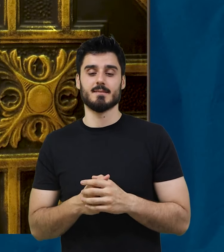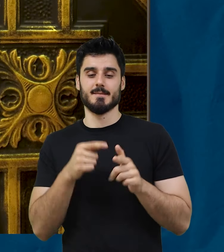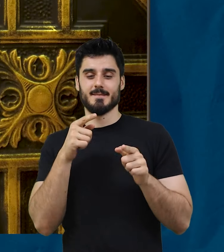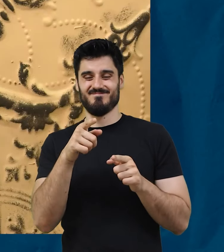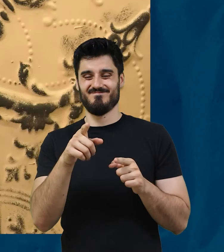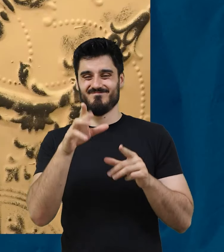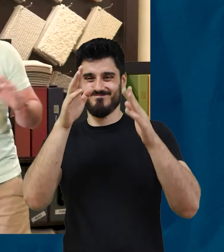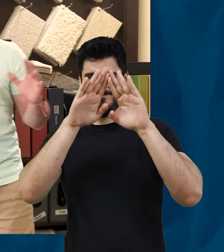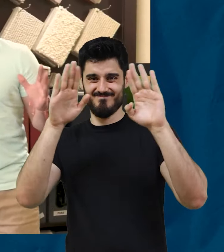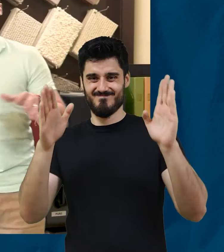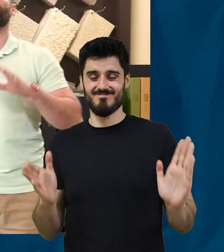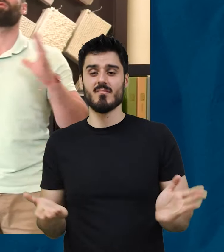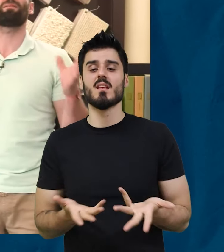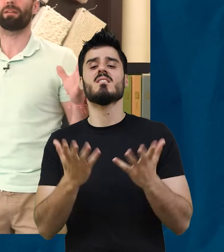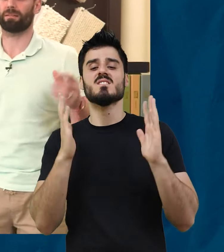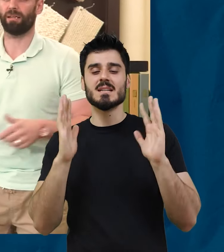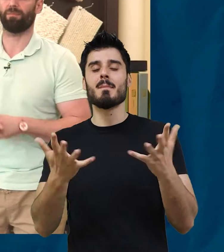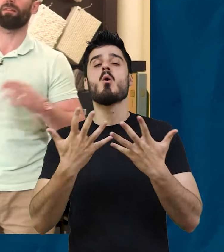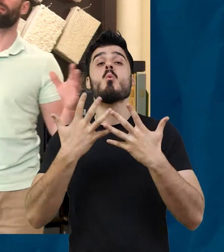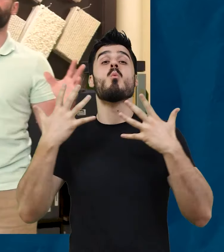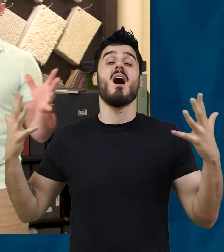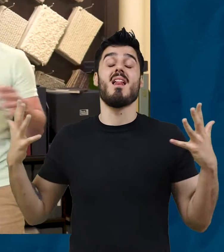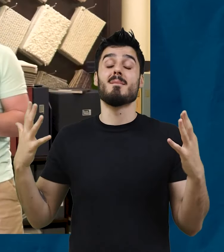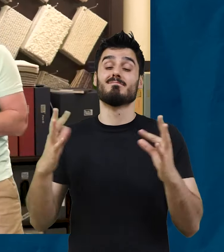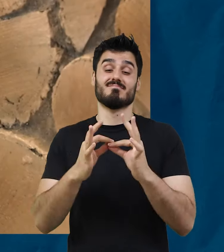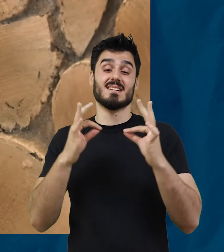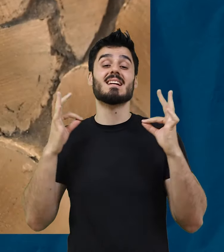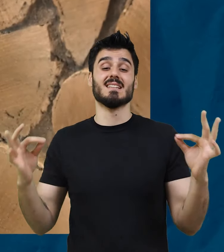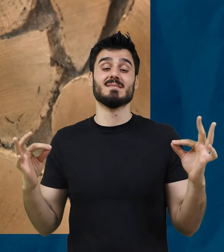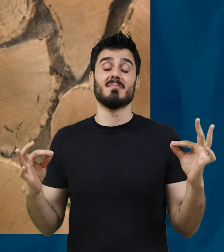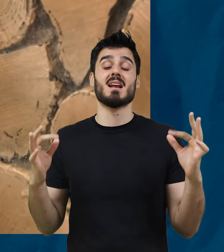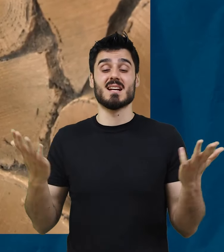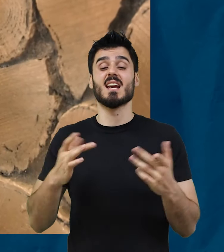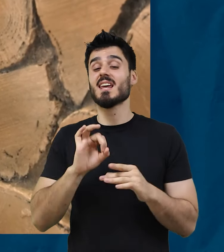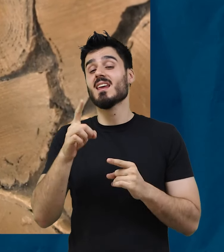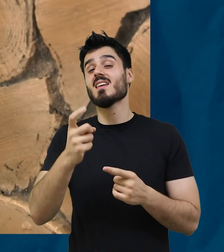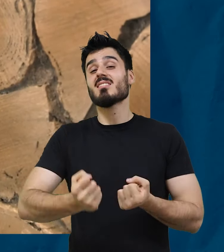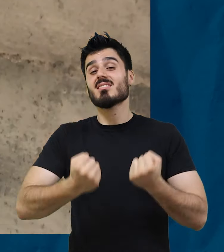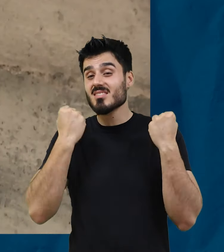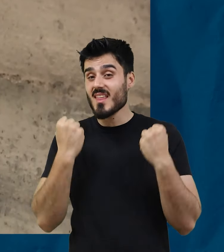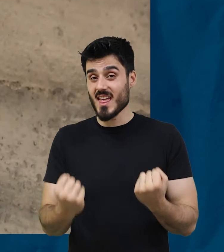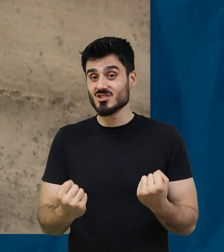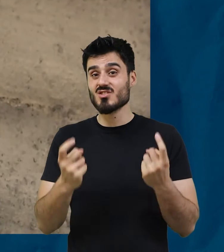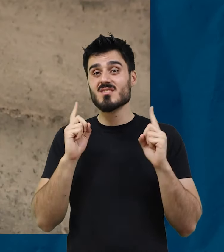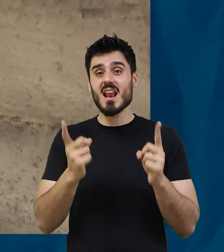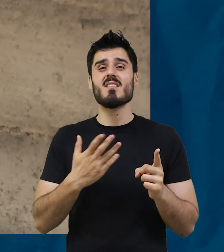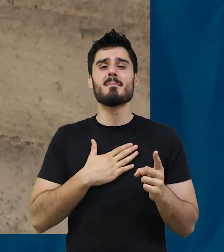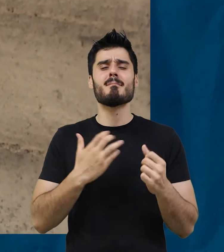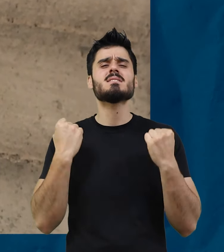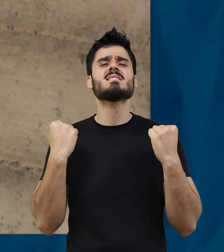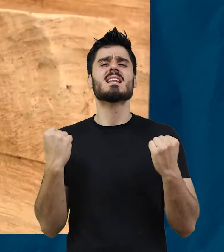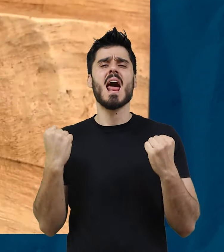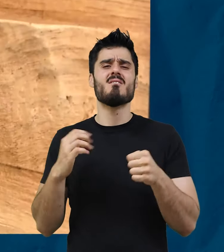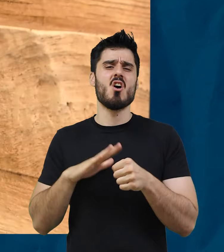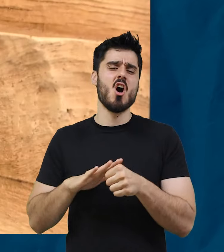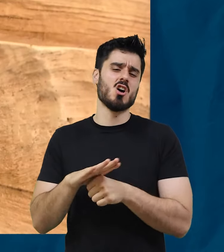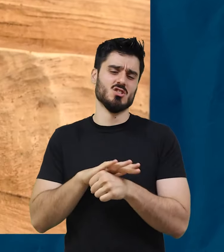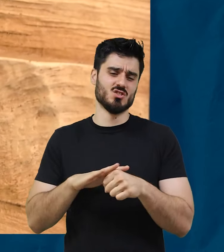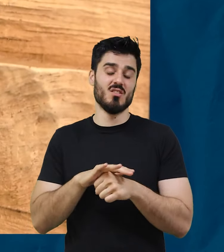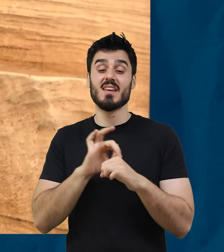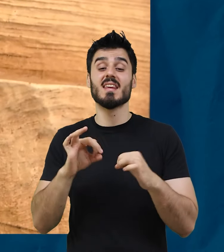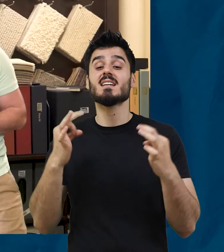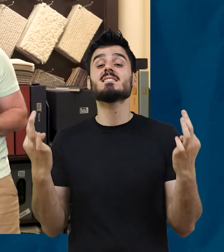Тези страхотни пана все пак са с големи размери, 1,30 на 3 метра и са доста тежки, което означава, че трябва да имаме здрава основа и със сигурност да се обърнем